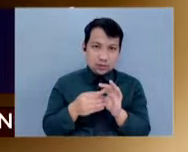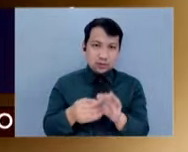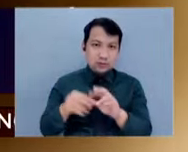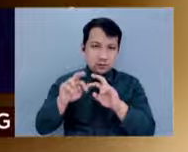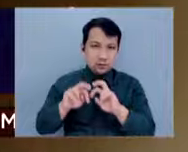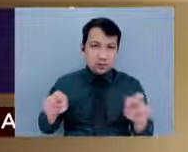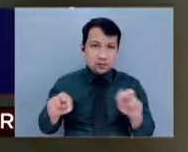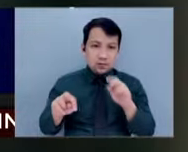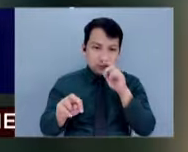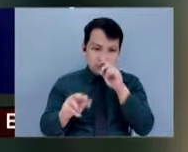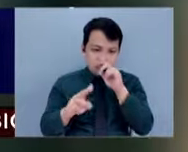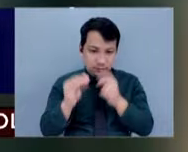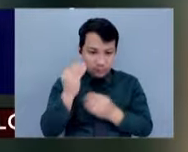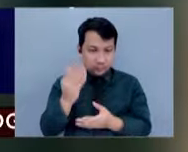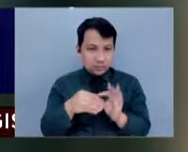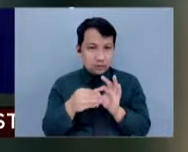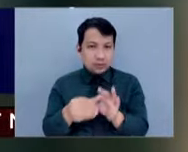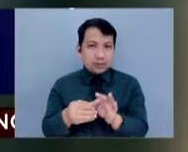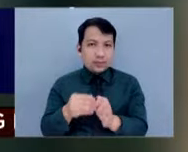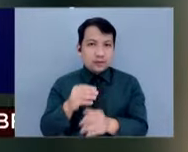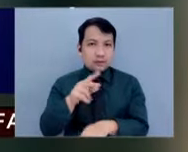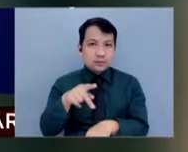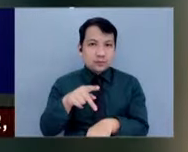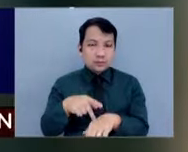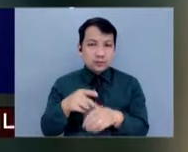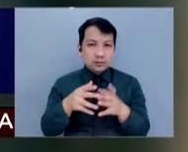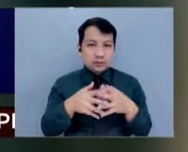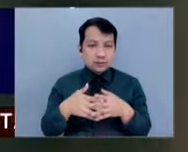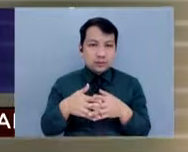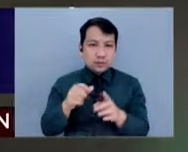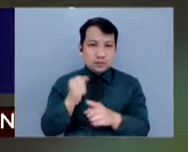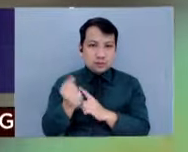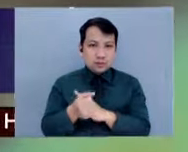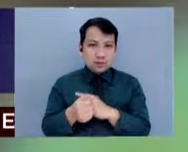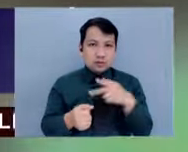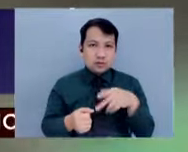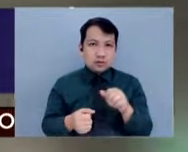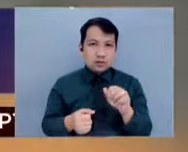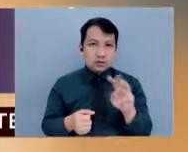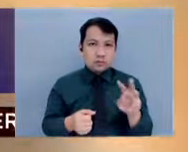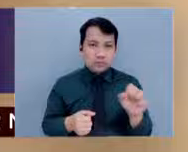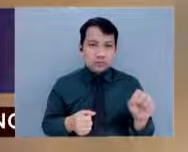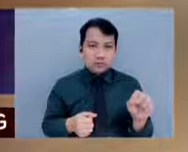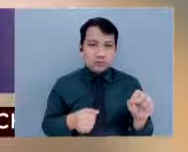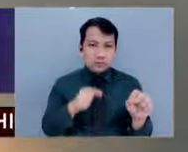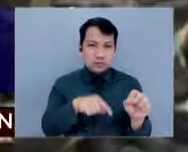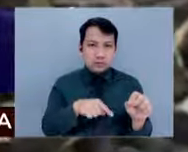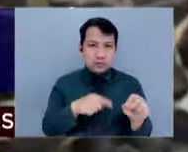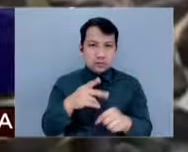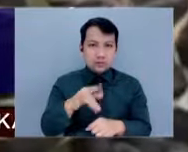Animal Industry ayon sa Philippine Animal Welfare Society o PAWS. Kaya ang pumatay kay Kilua